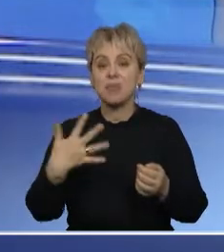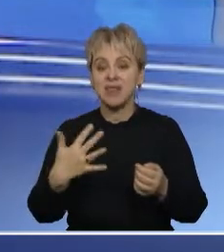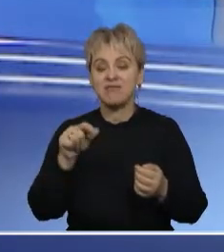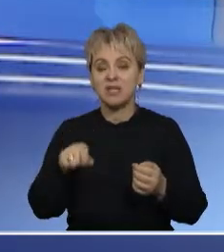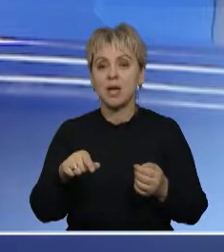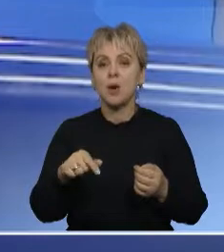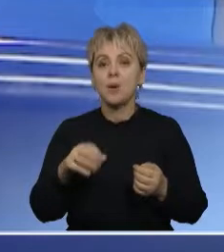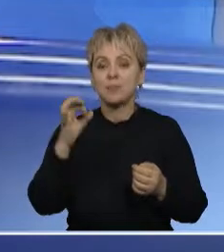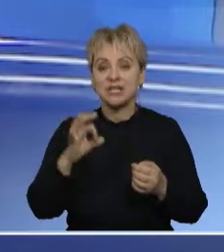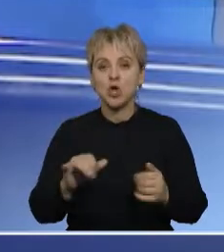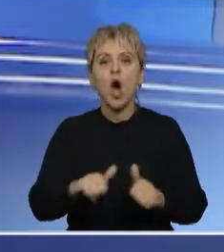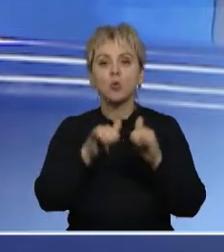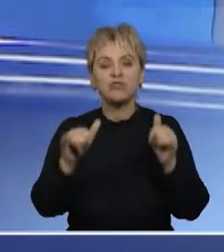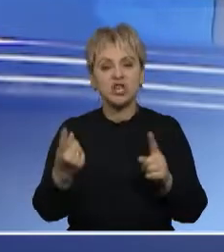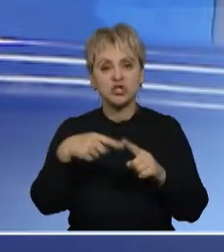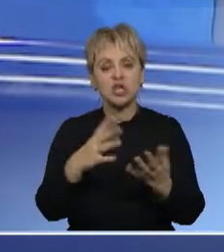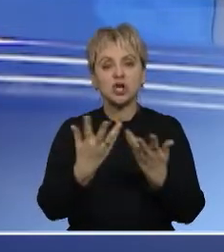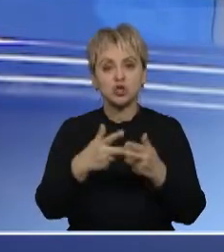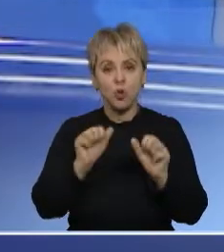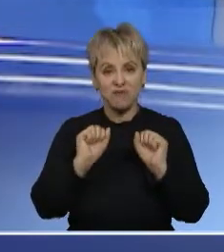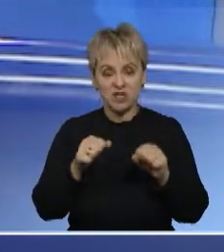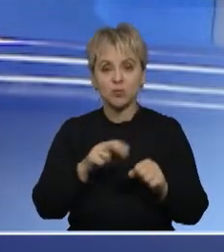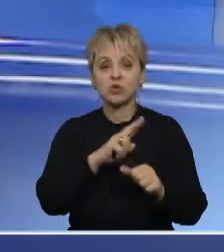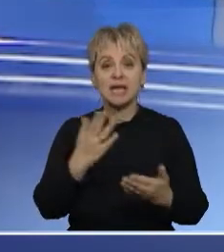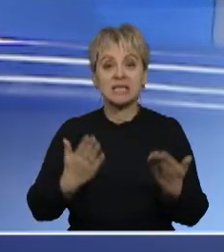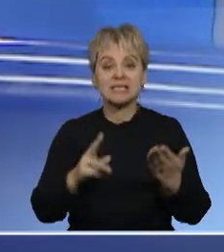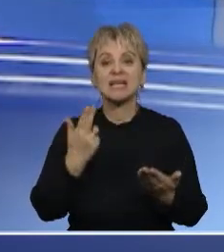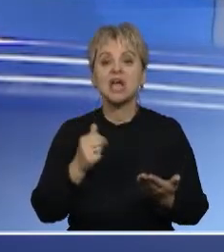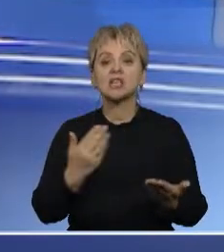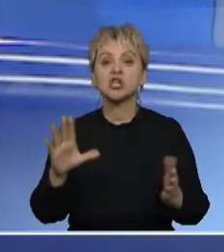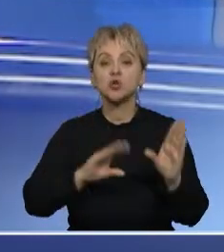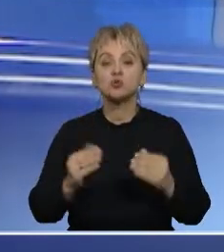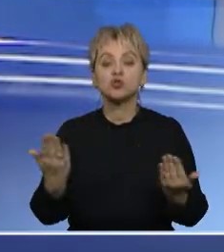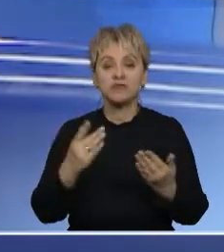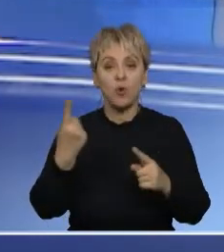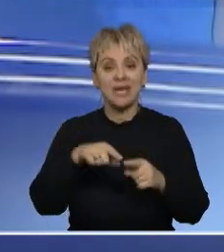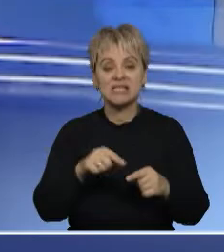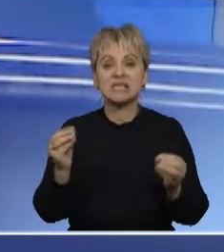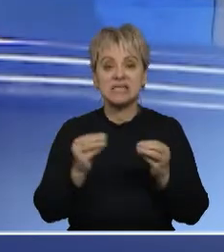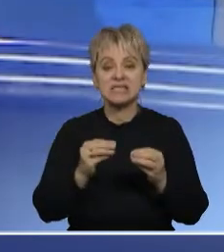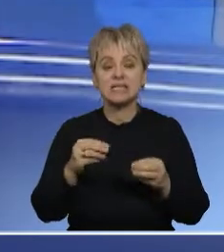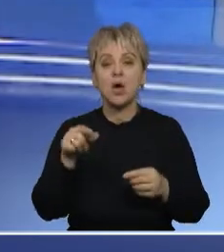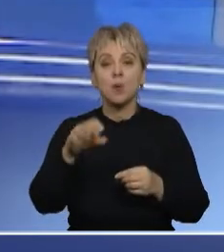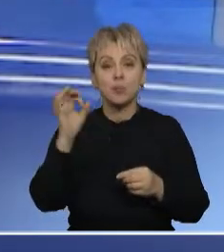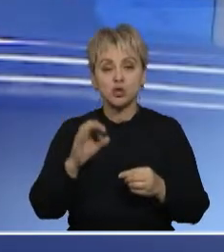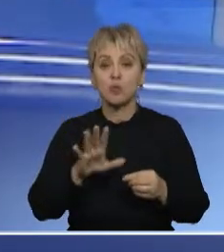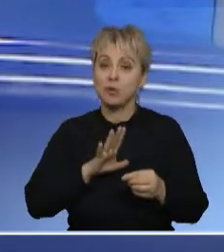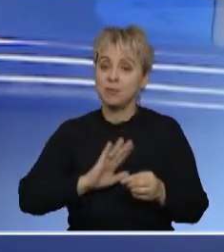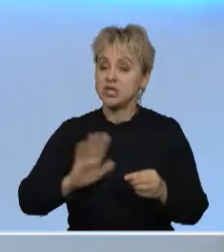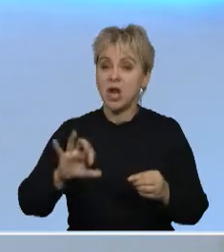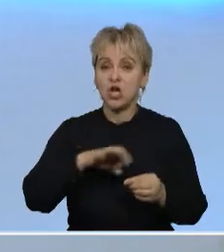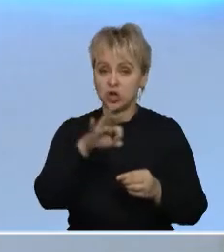точным. А увеличить это число возможно как-то? Если да, то за счет чего? Вот эти 10% тоже были бы не лишние